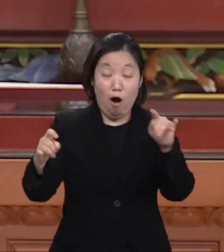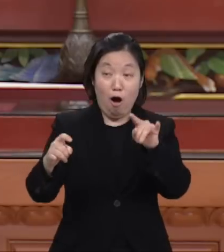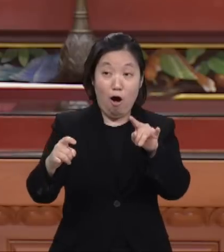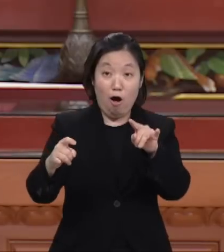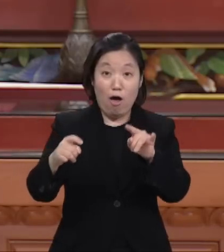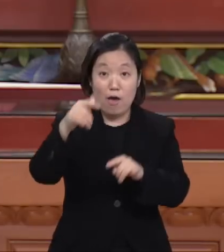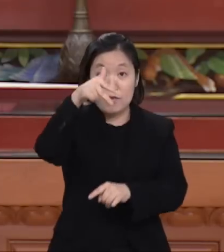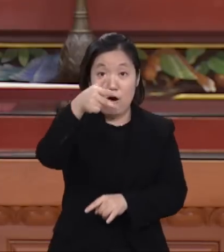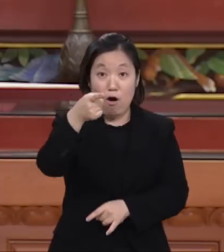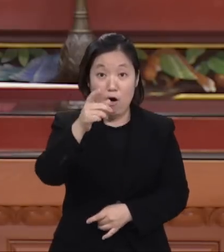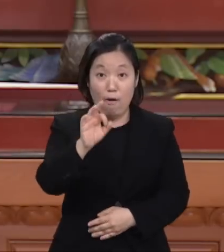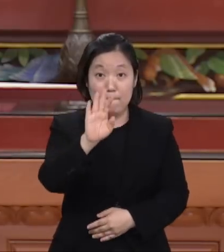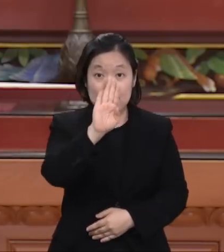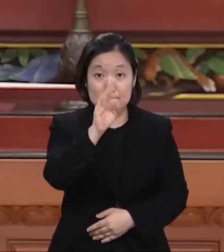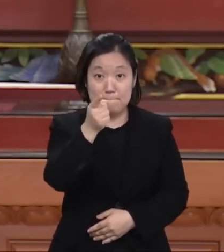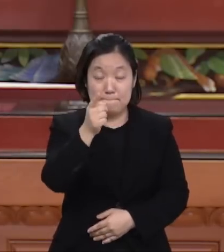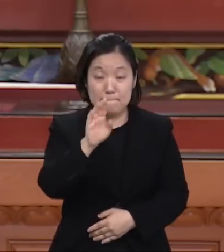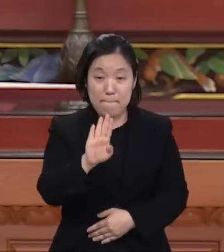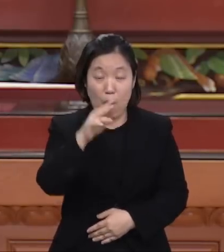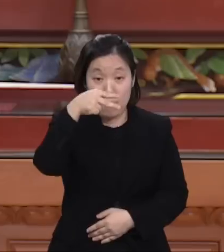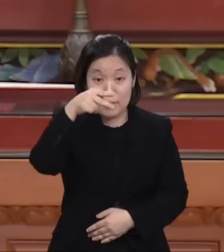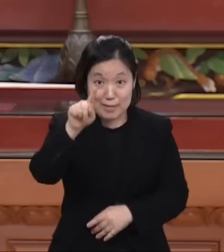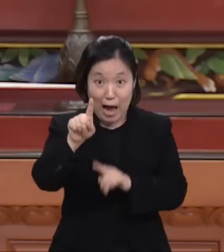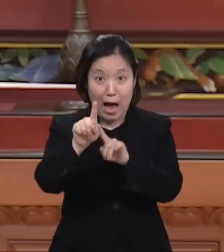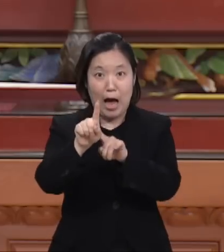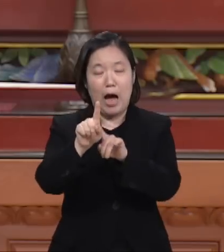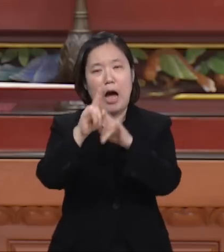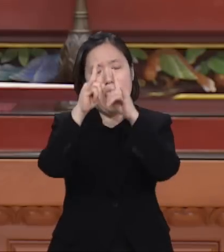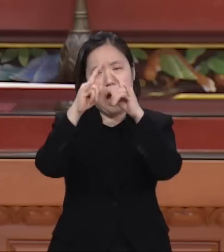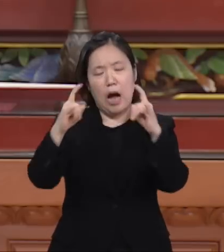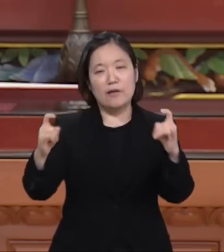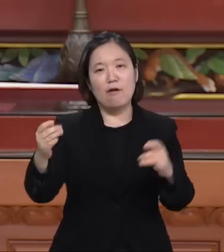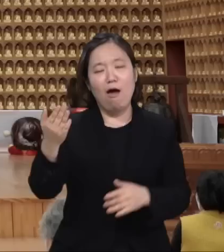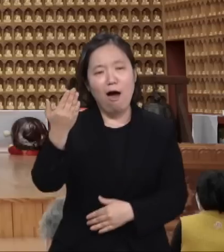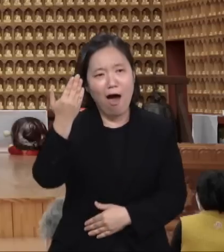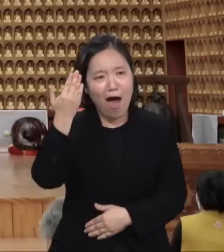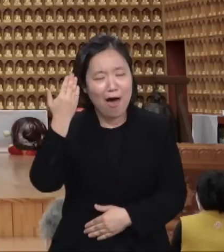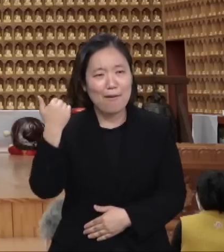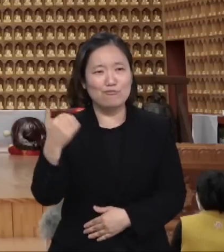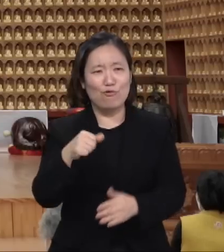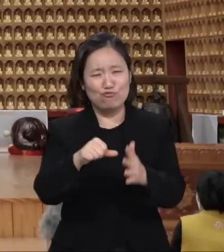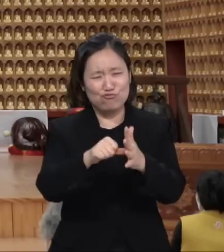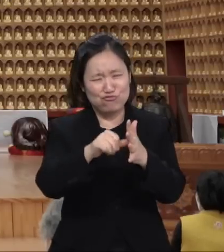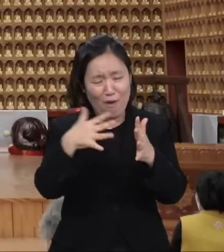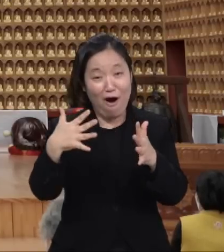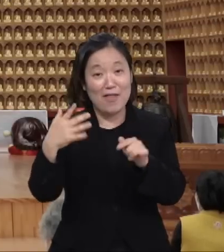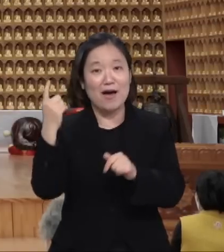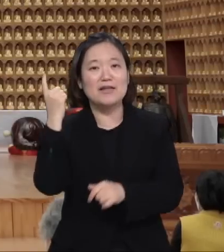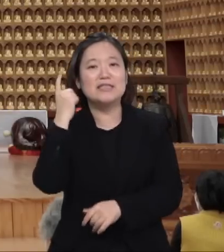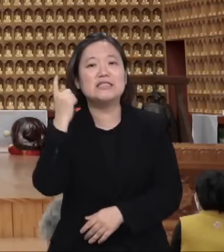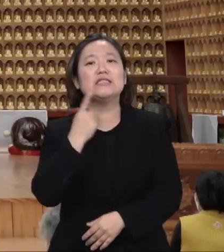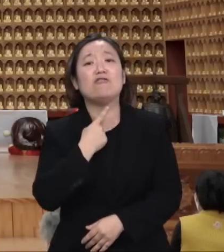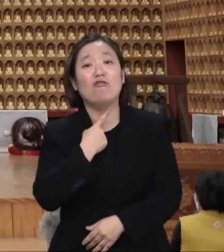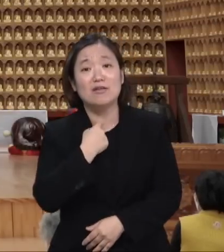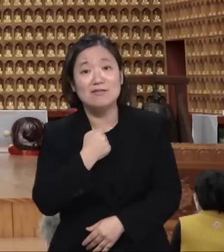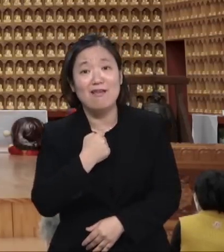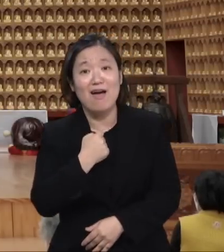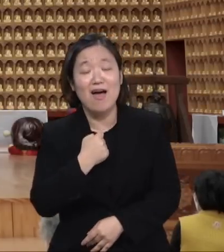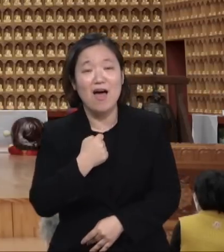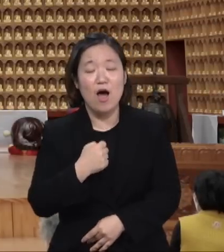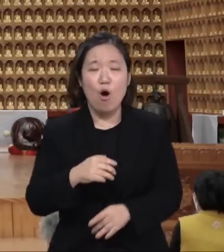마산포교다 제가 예전부터 유명하다는 얘기는 많이 들었거든요 제가 오늘 처음으로